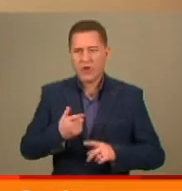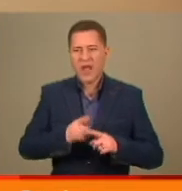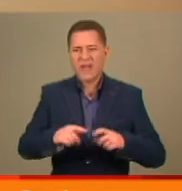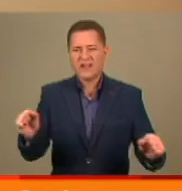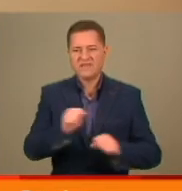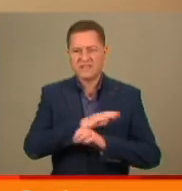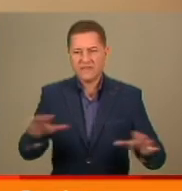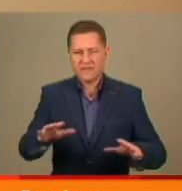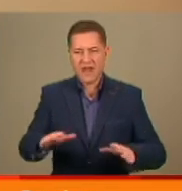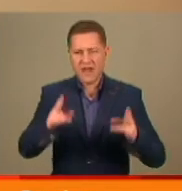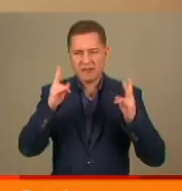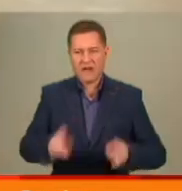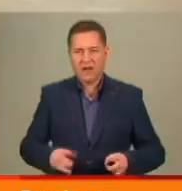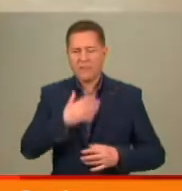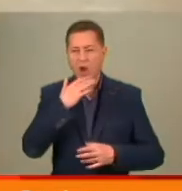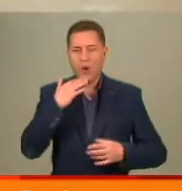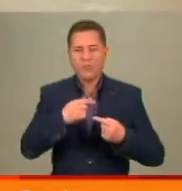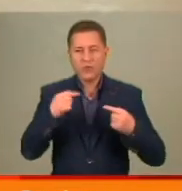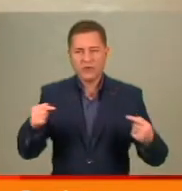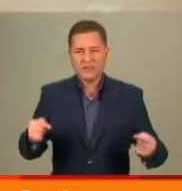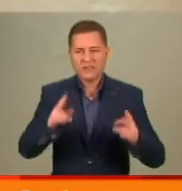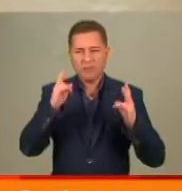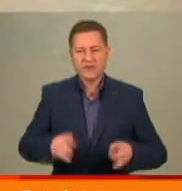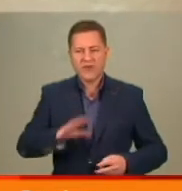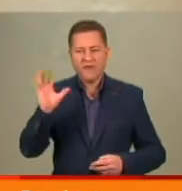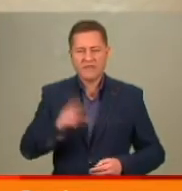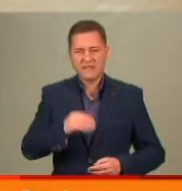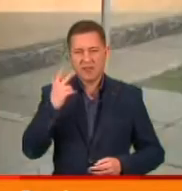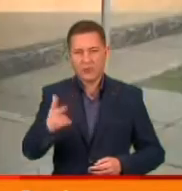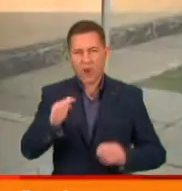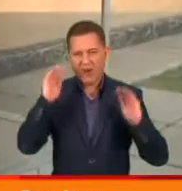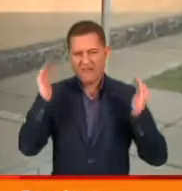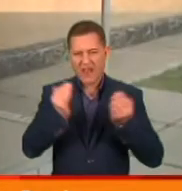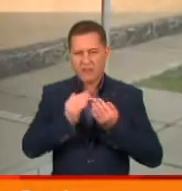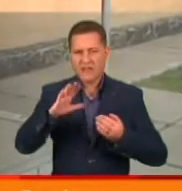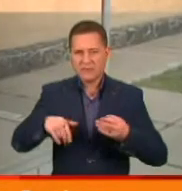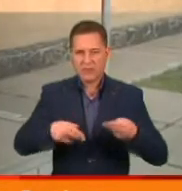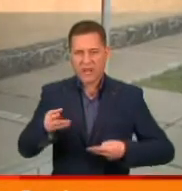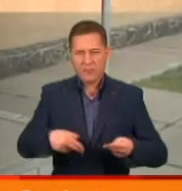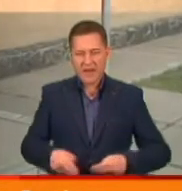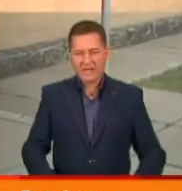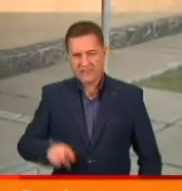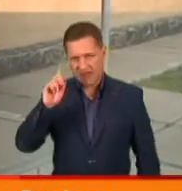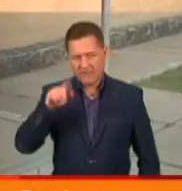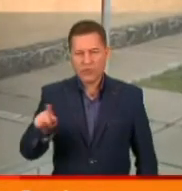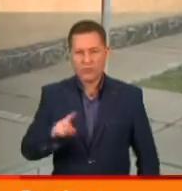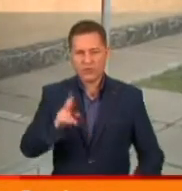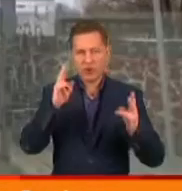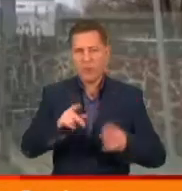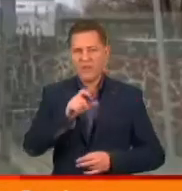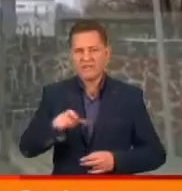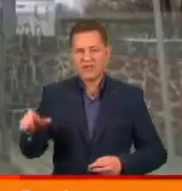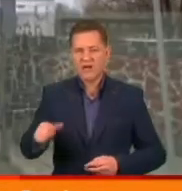там множественне повреждення. Всі троє після операції в реанімації. Відомо, що постраждалі